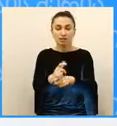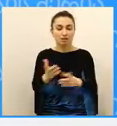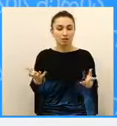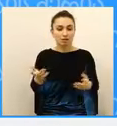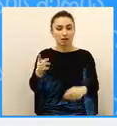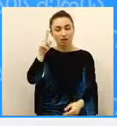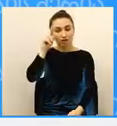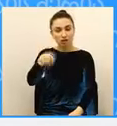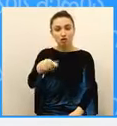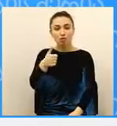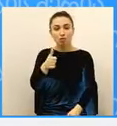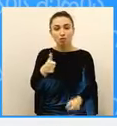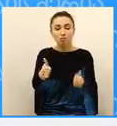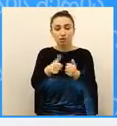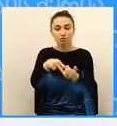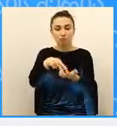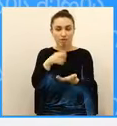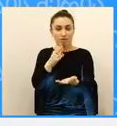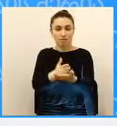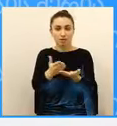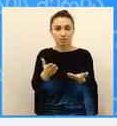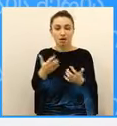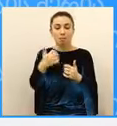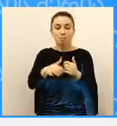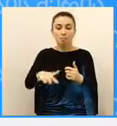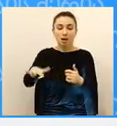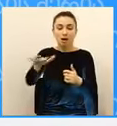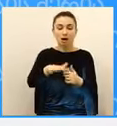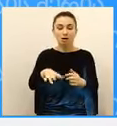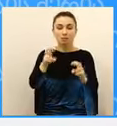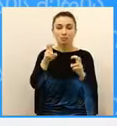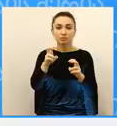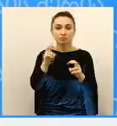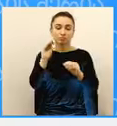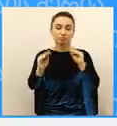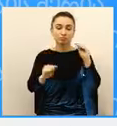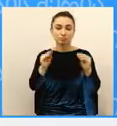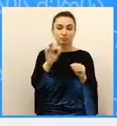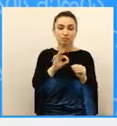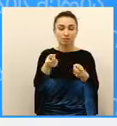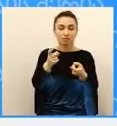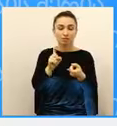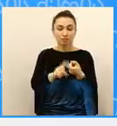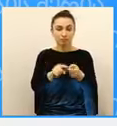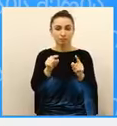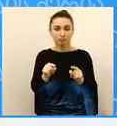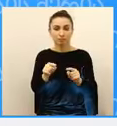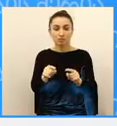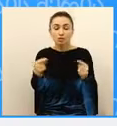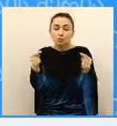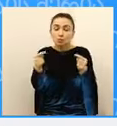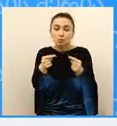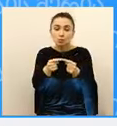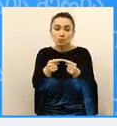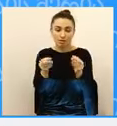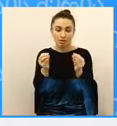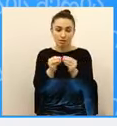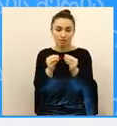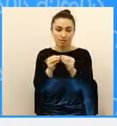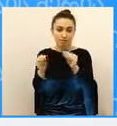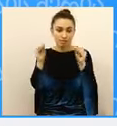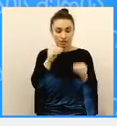ანუ იცით, როგორი მიდგომა გვაქვს ზოგადად პარკების, სკვერების, რეკრეაციული სივრცეების მოწყობის მიმართ და ზუსტად